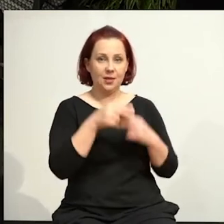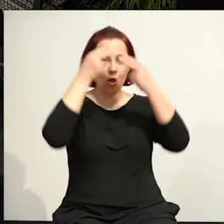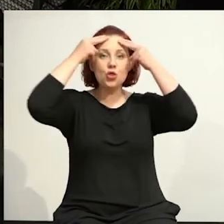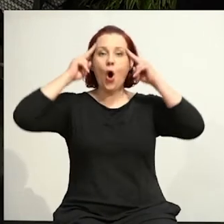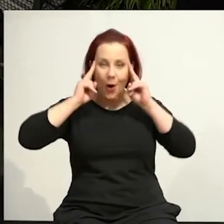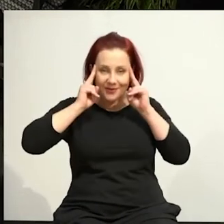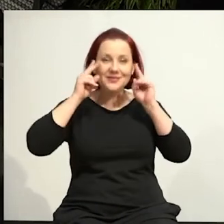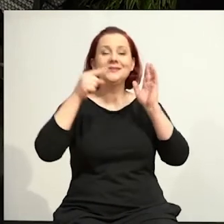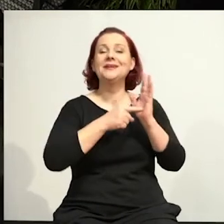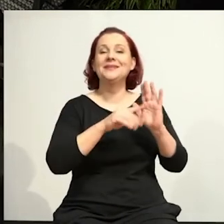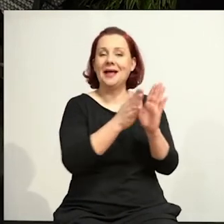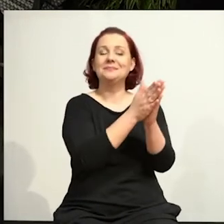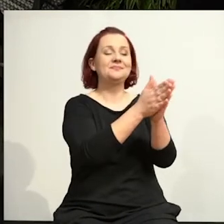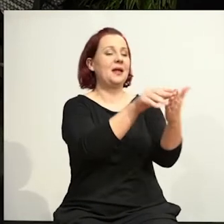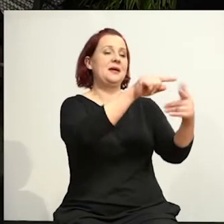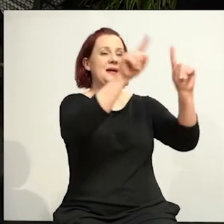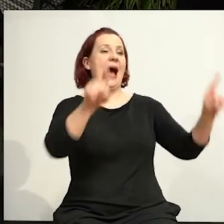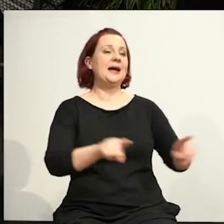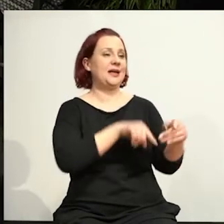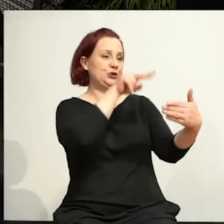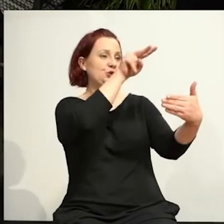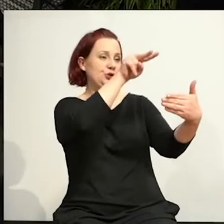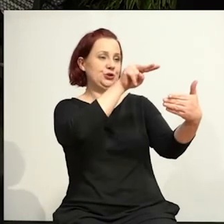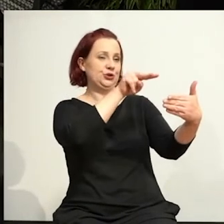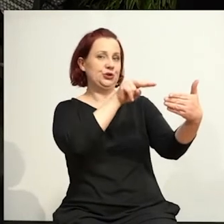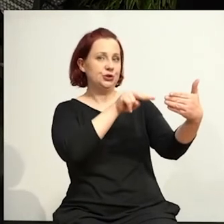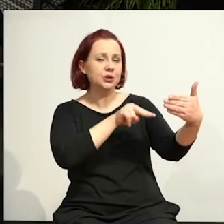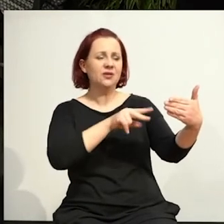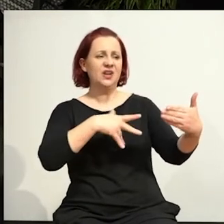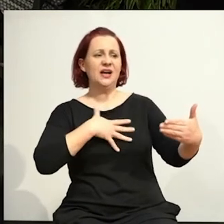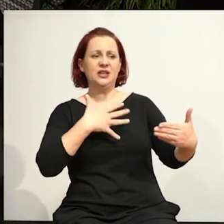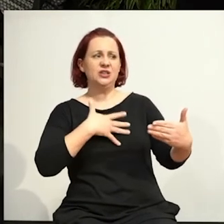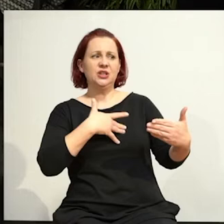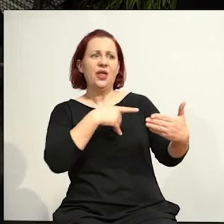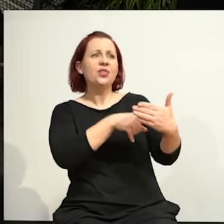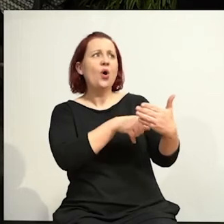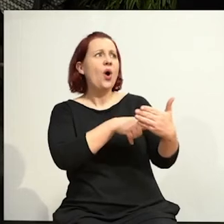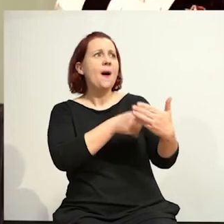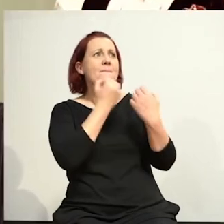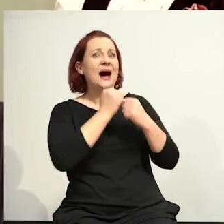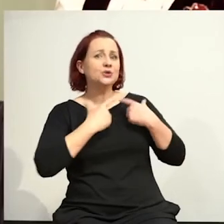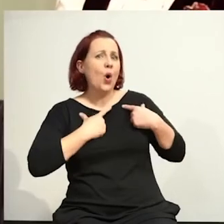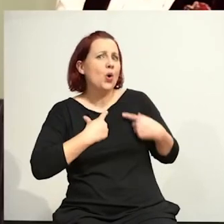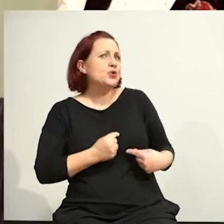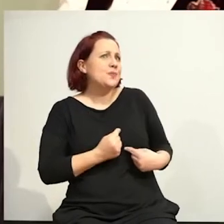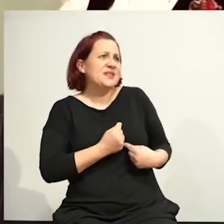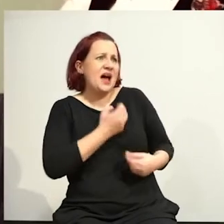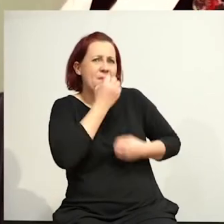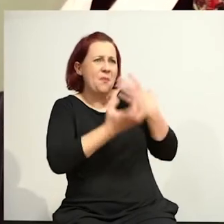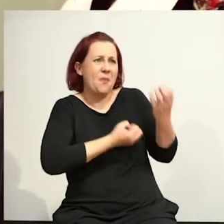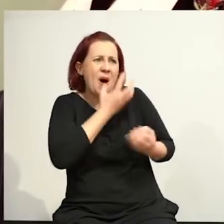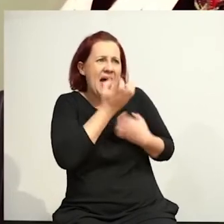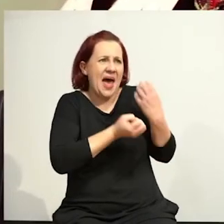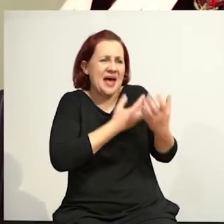właśnie z kartki, że tak powiem, no to ma się wrażenie, że to absolutnie nie jest poezja bardzo osobista, prawda? Że